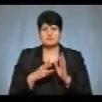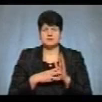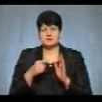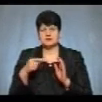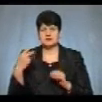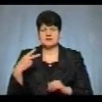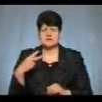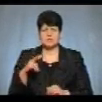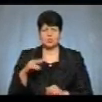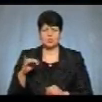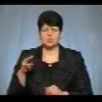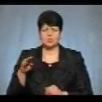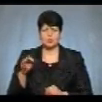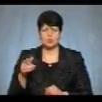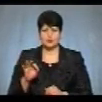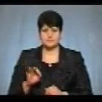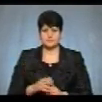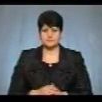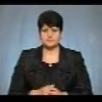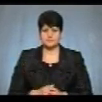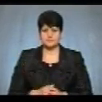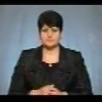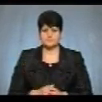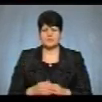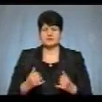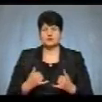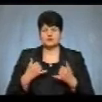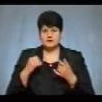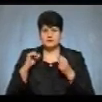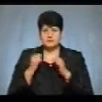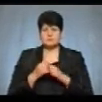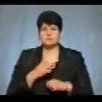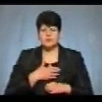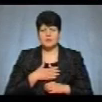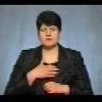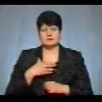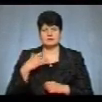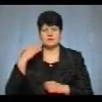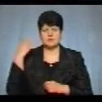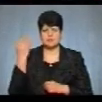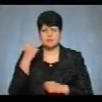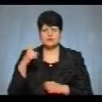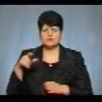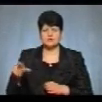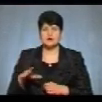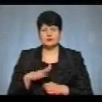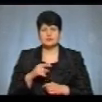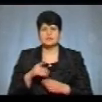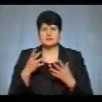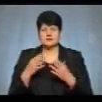лютого. Вшановуємо пам'ять моєї Небесної Сотні. Я був ті дні там.